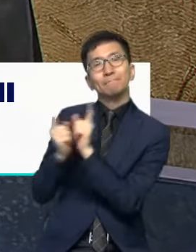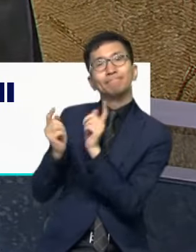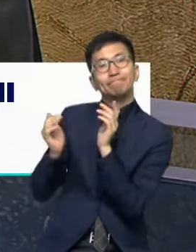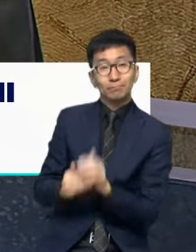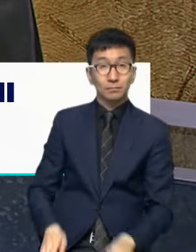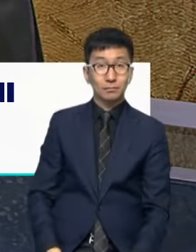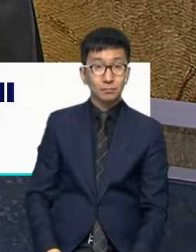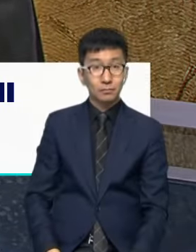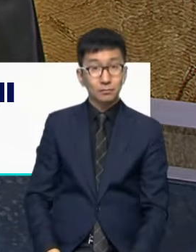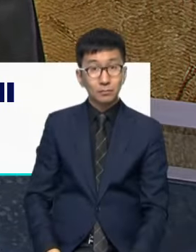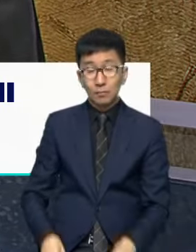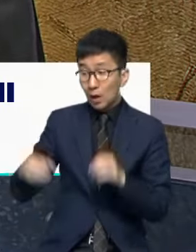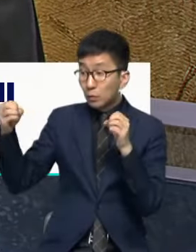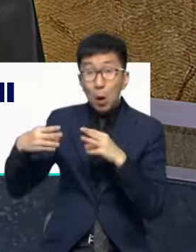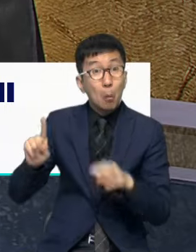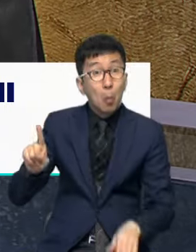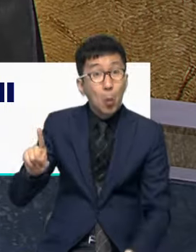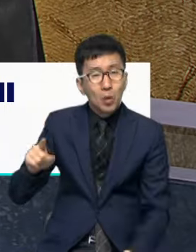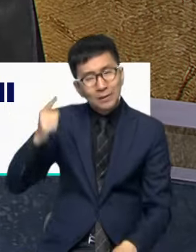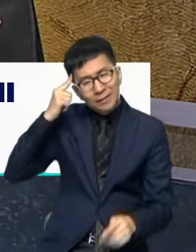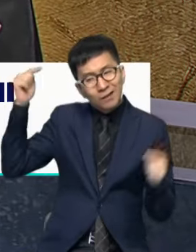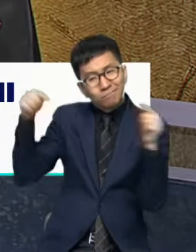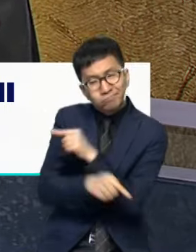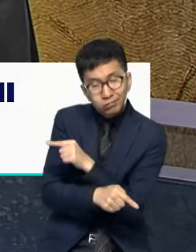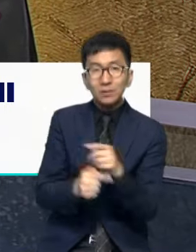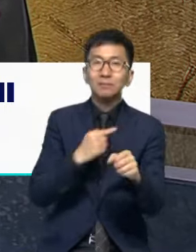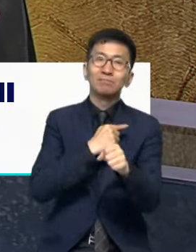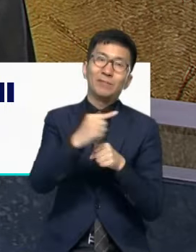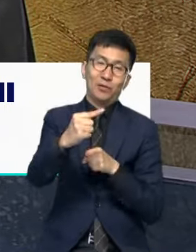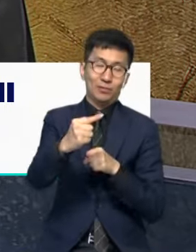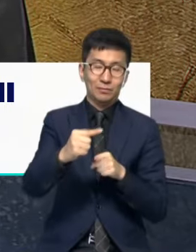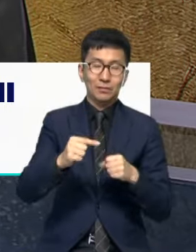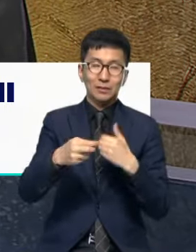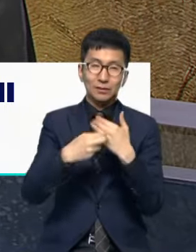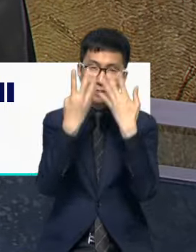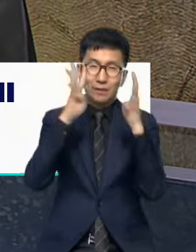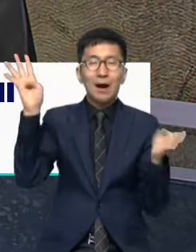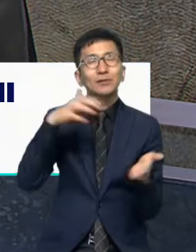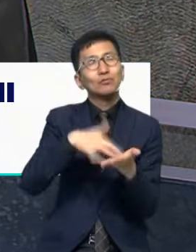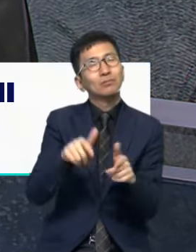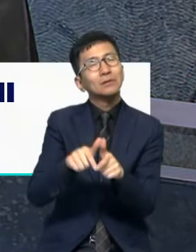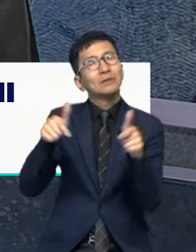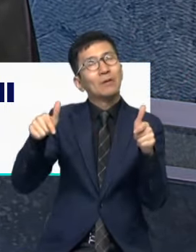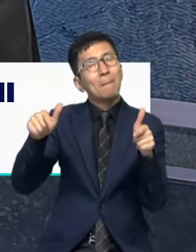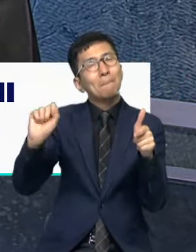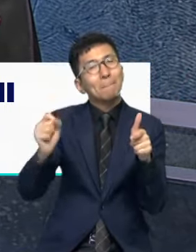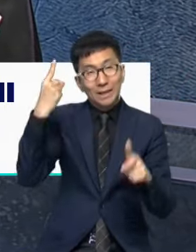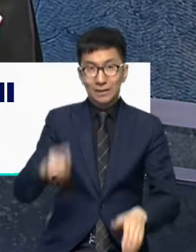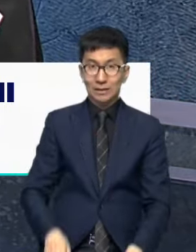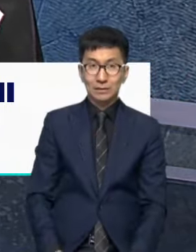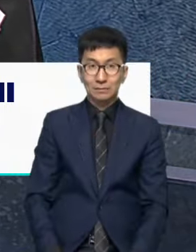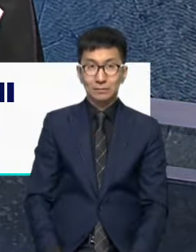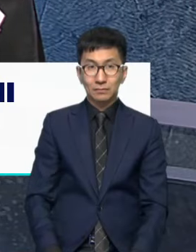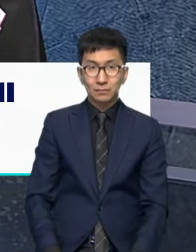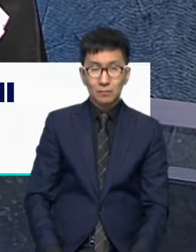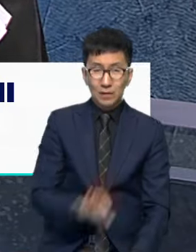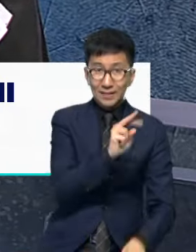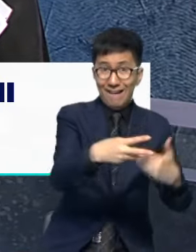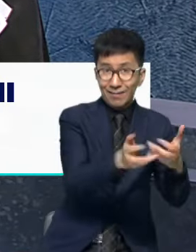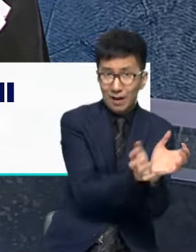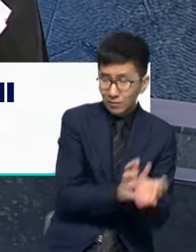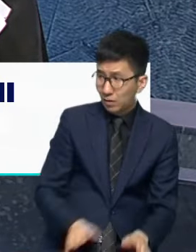내년도 의대 증원 문제를 놓고 당정이 충돌한 걸로 전해졌습니다. 야당은 정부와 여당이 통일된 입장이